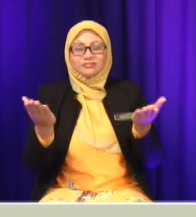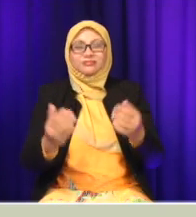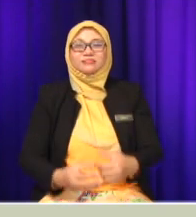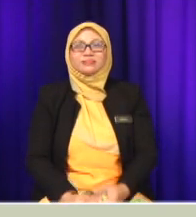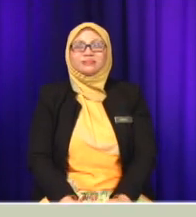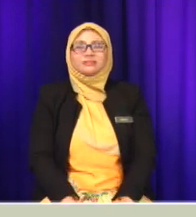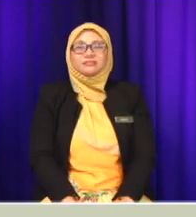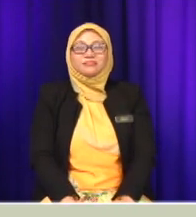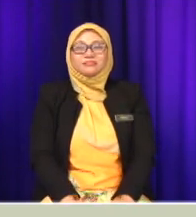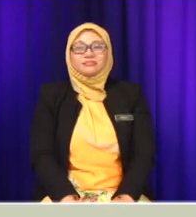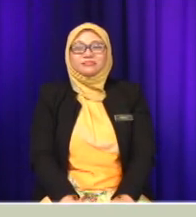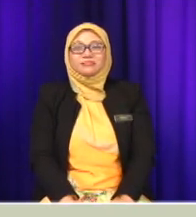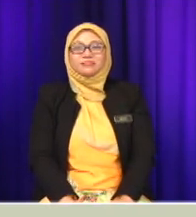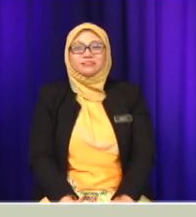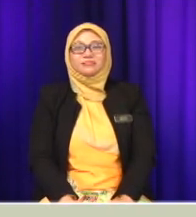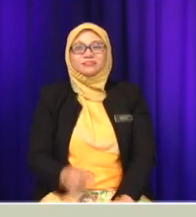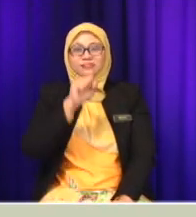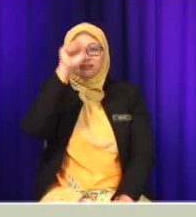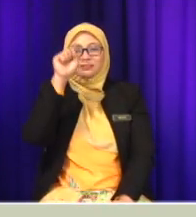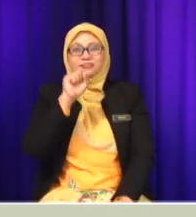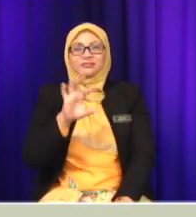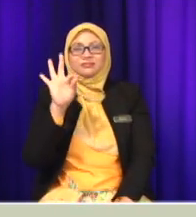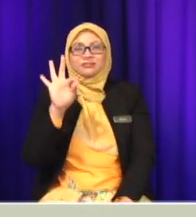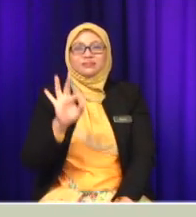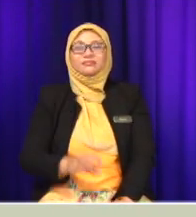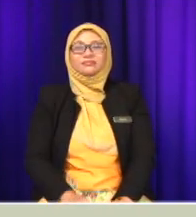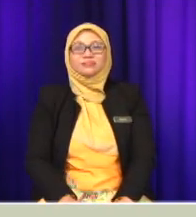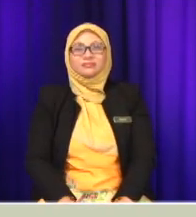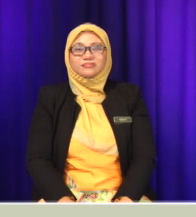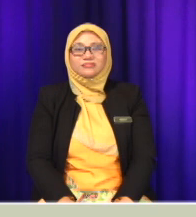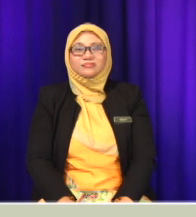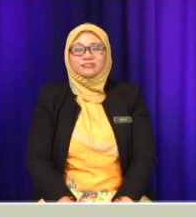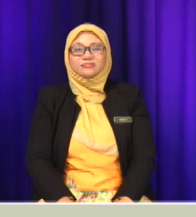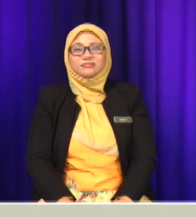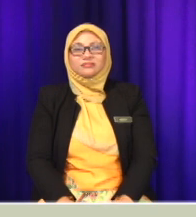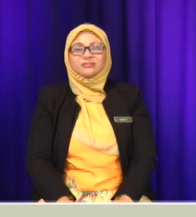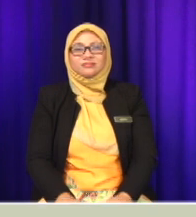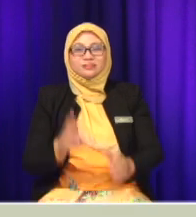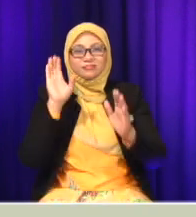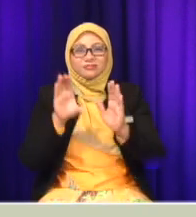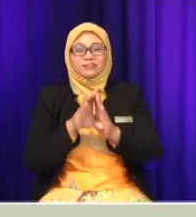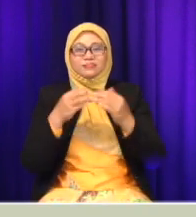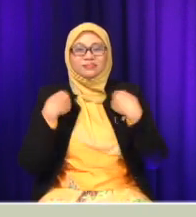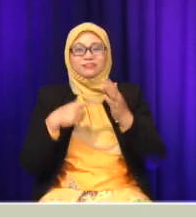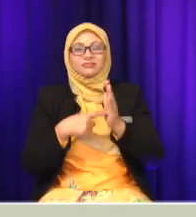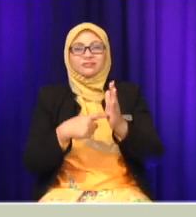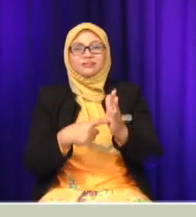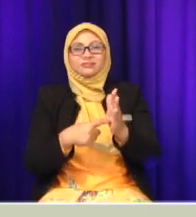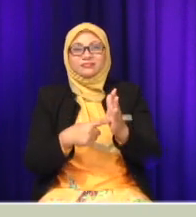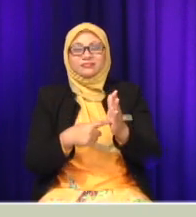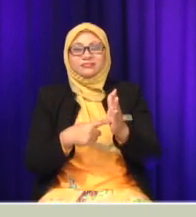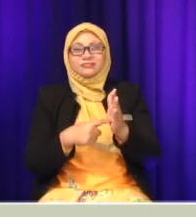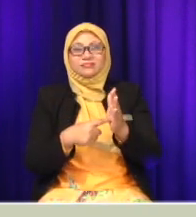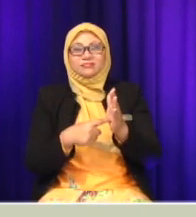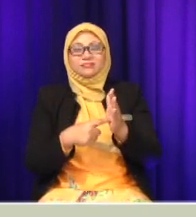tahniah soalan yang kesembilan baik rajah menunjukkan sebahagian langkah kerja melaras kelegan